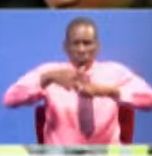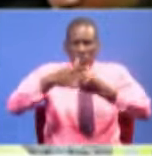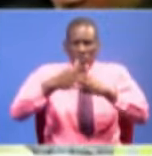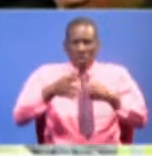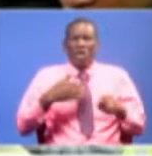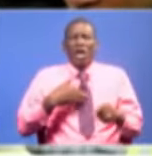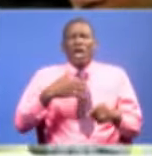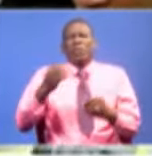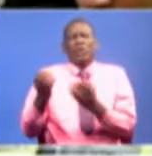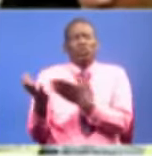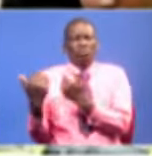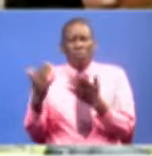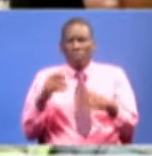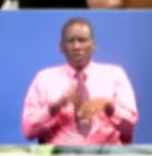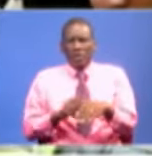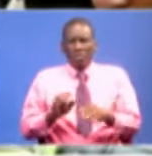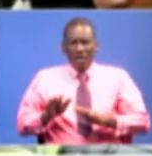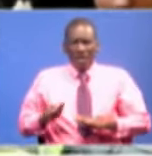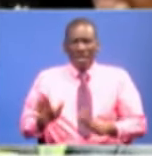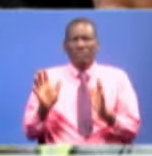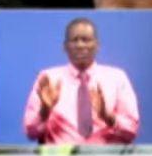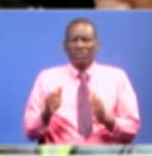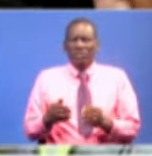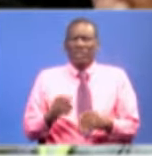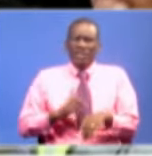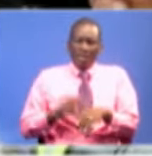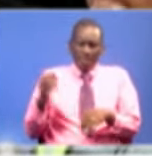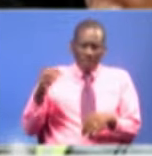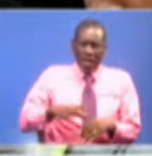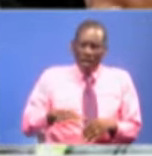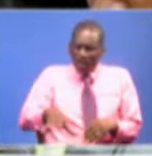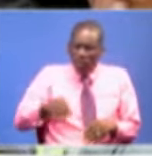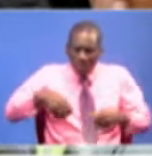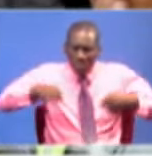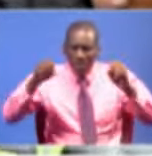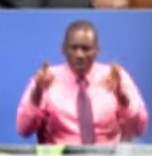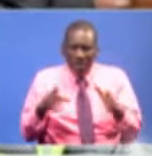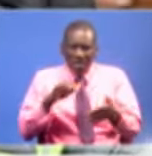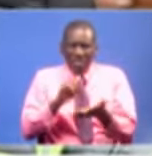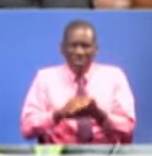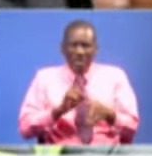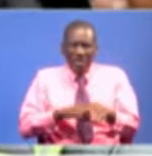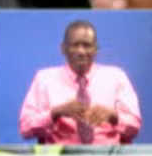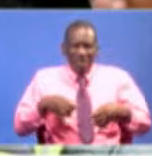kuoka, kutoka si kupata pikipiki. Wakati huo nilijaribu kupikia